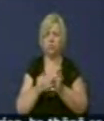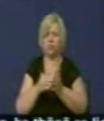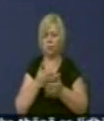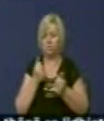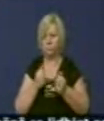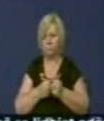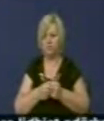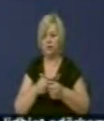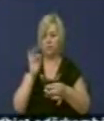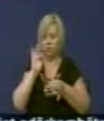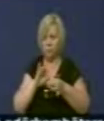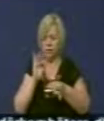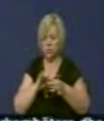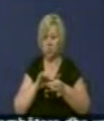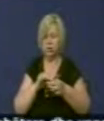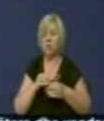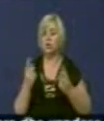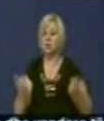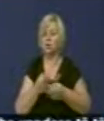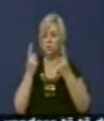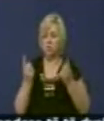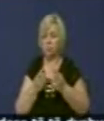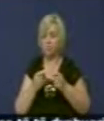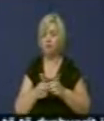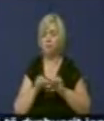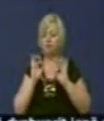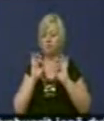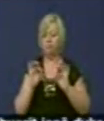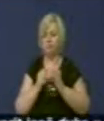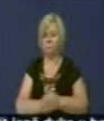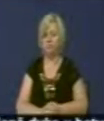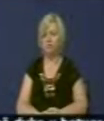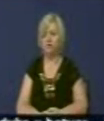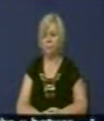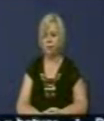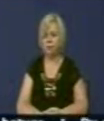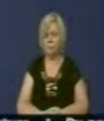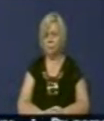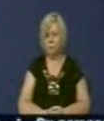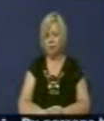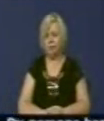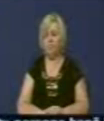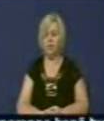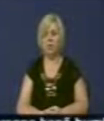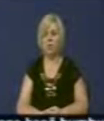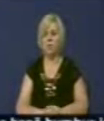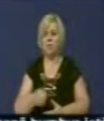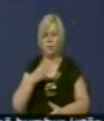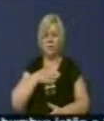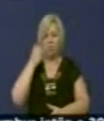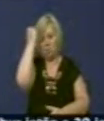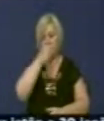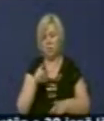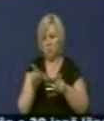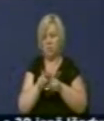forcuar stabilitetin dhe ai përveç tjerash do të merret me parandalimin e shpërthimeve të mundshme të dhunës. Mos shpërthimi i krizës si